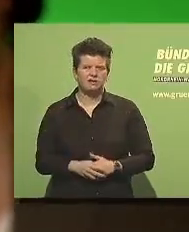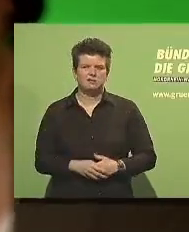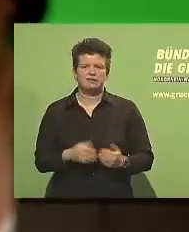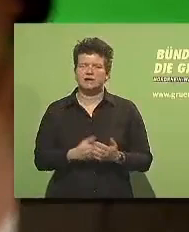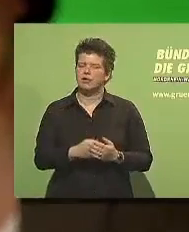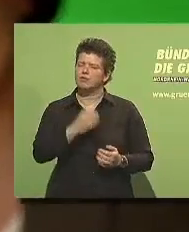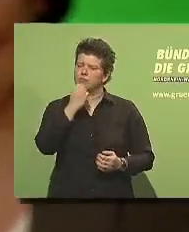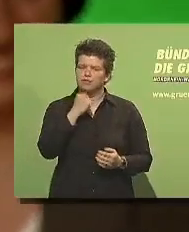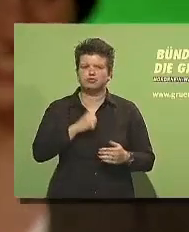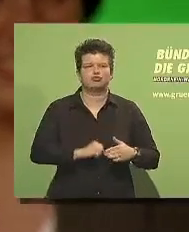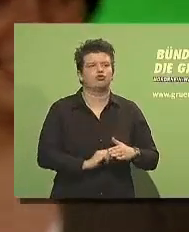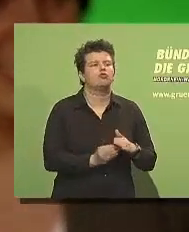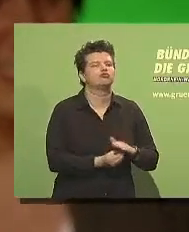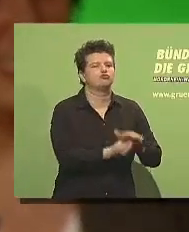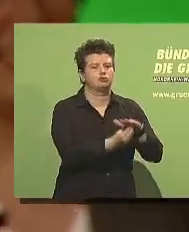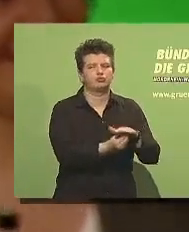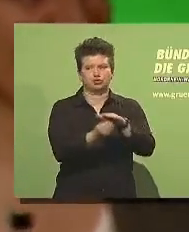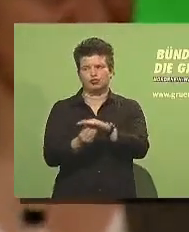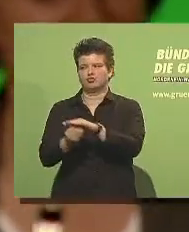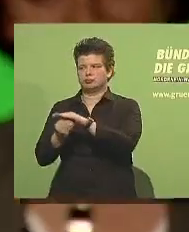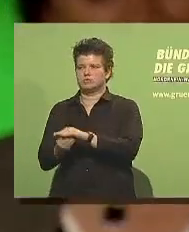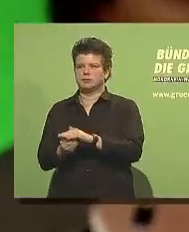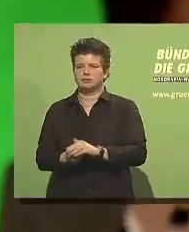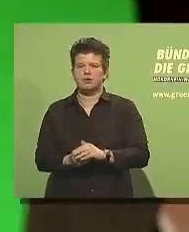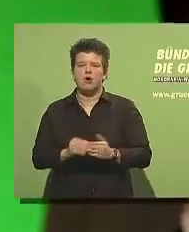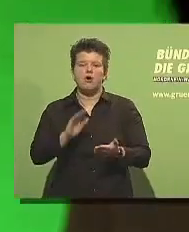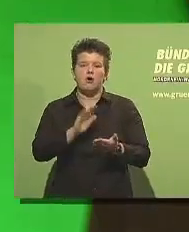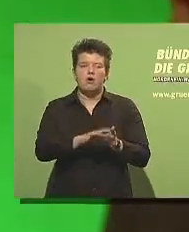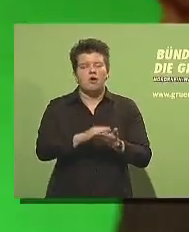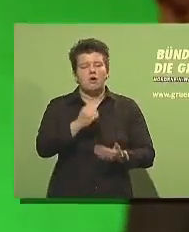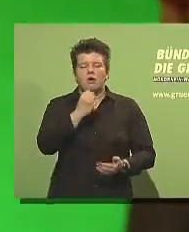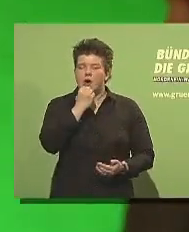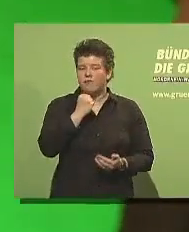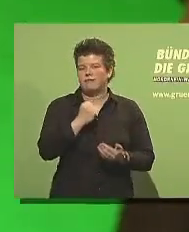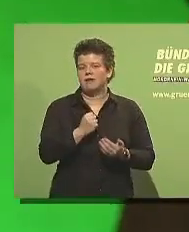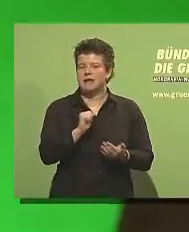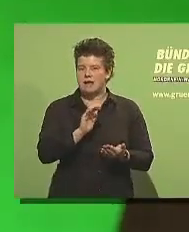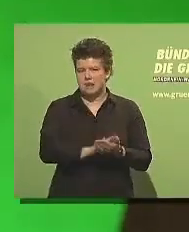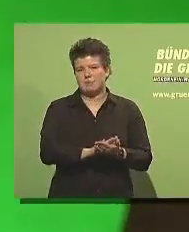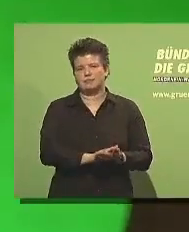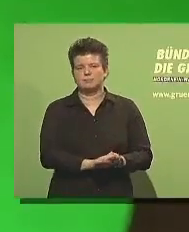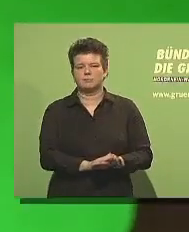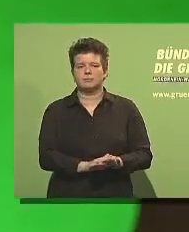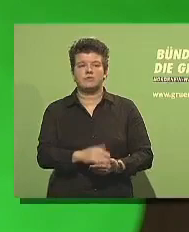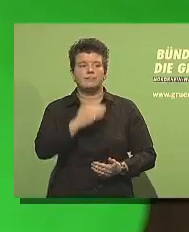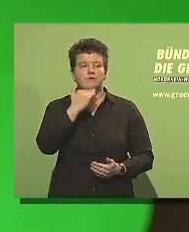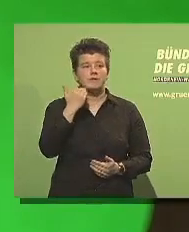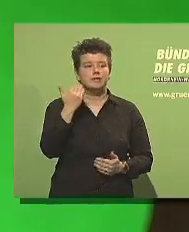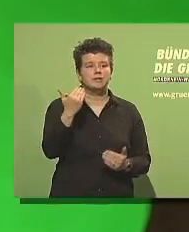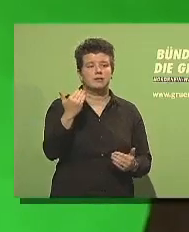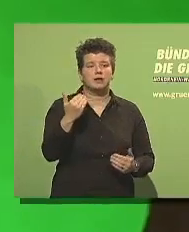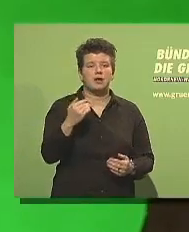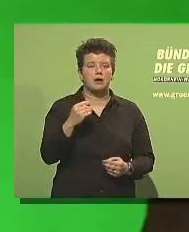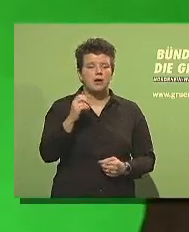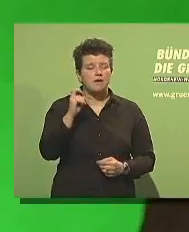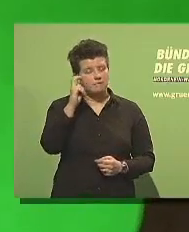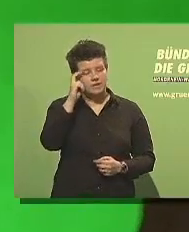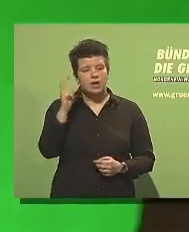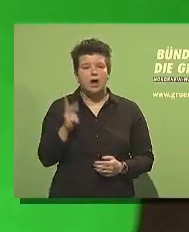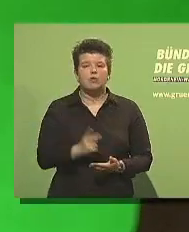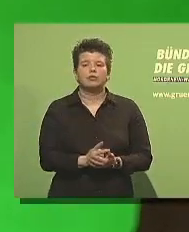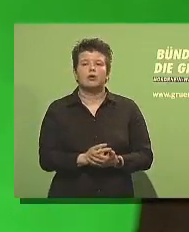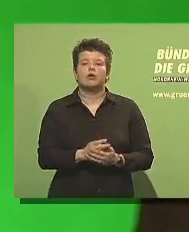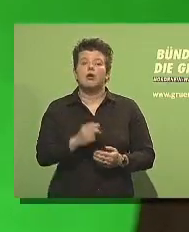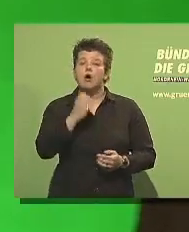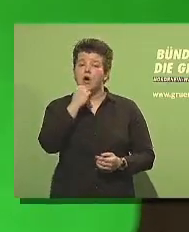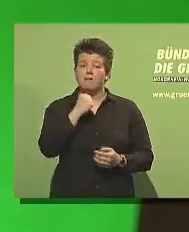dass das auch weiter so ist und gelingt. Vielen Dank dafür, dass ihr mir so vertraut und mich unterstützt. Und ich freue mich auf einen engagierten